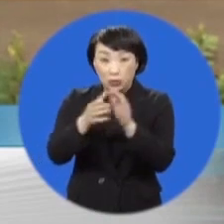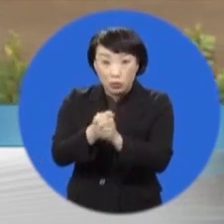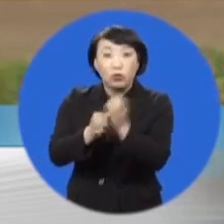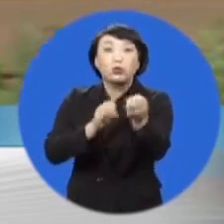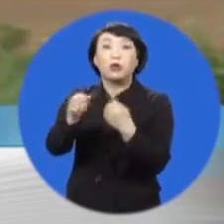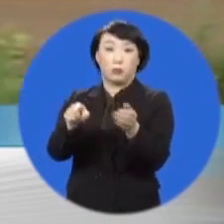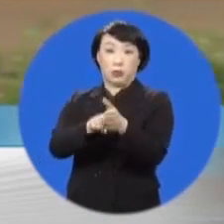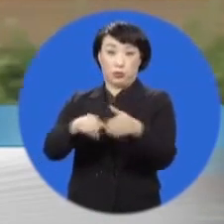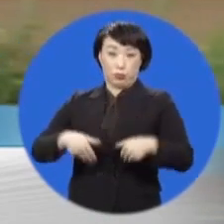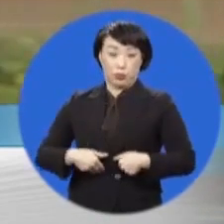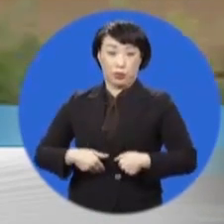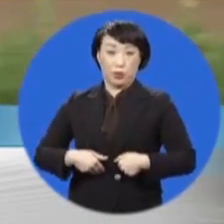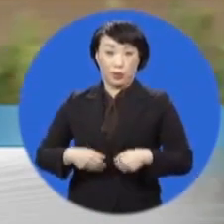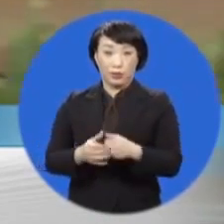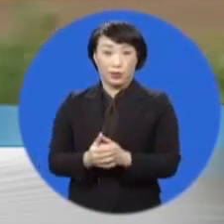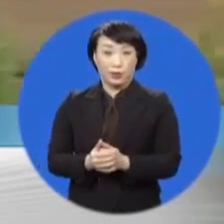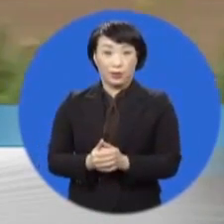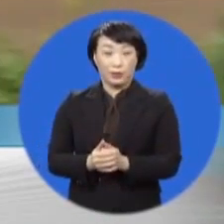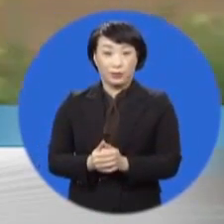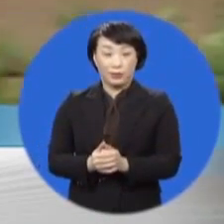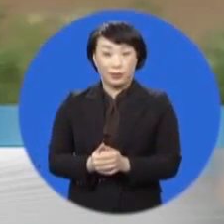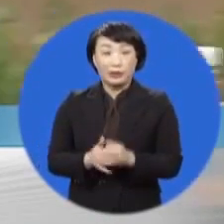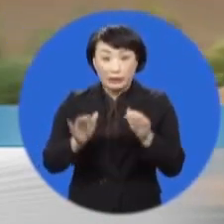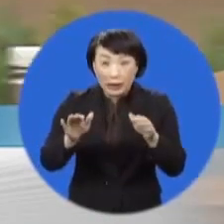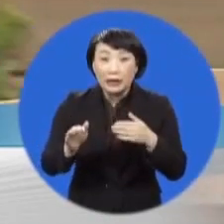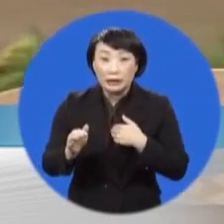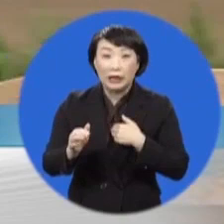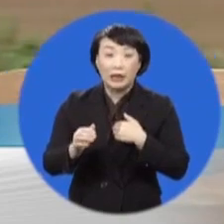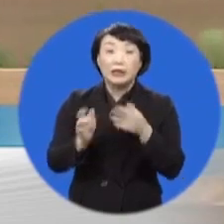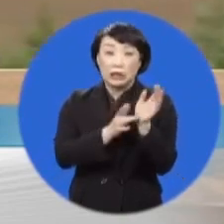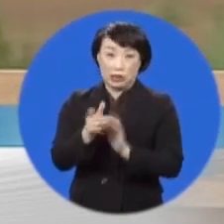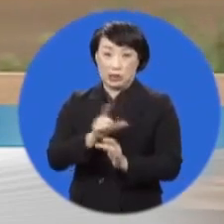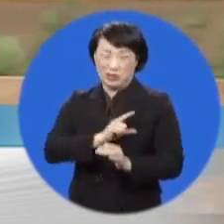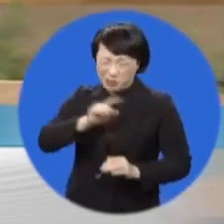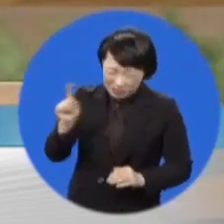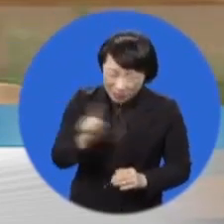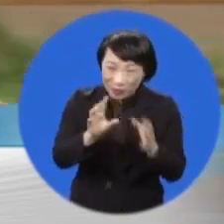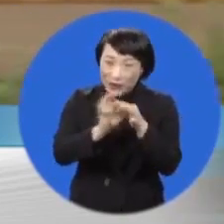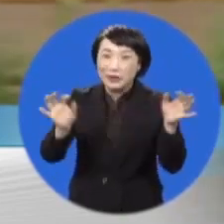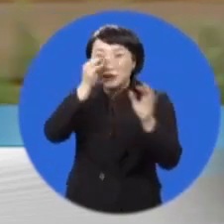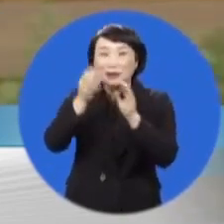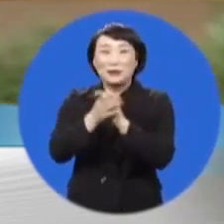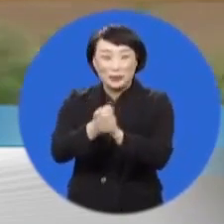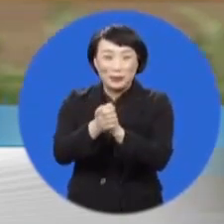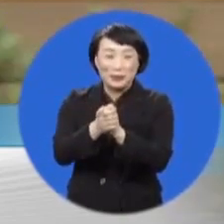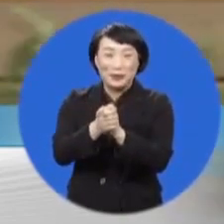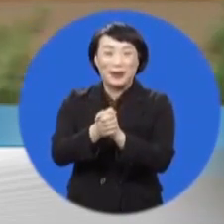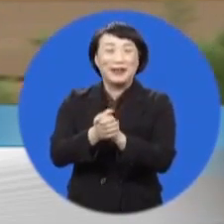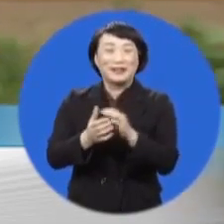줄로 피도 때에 이 중 모도 무엇이든 뒤 기도 예